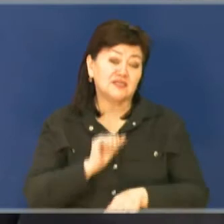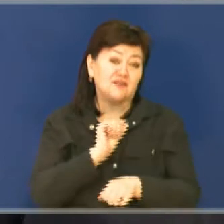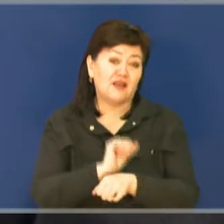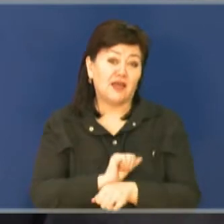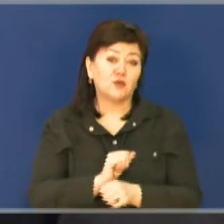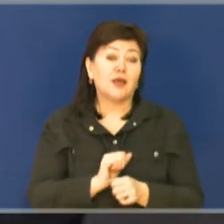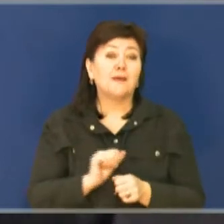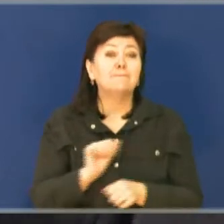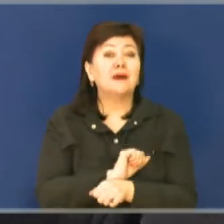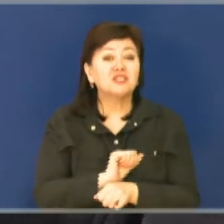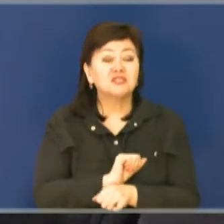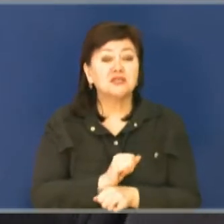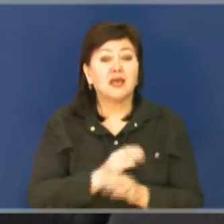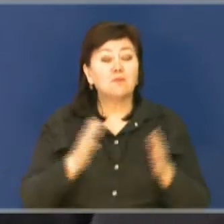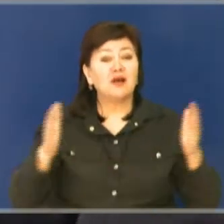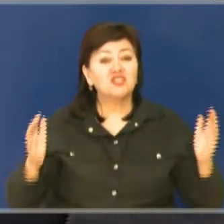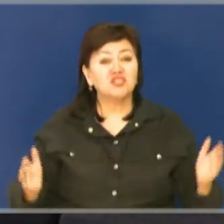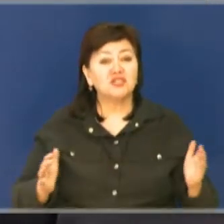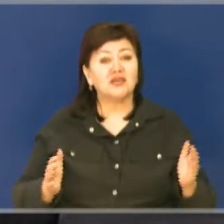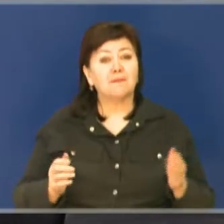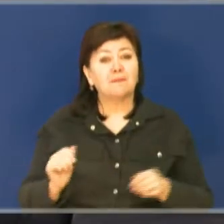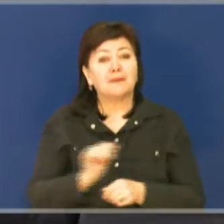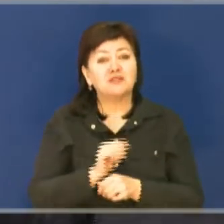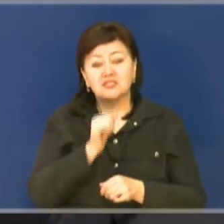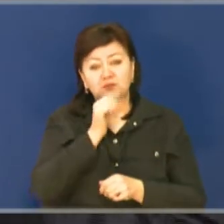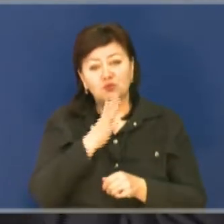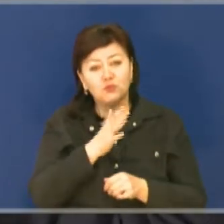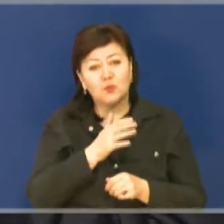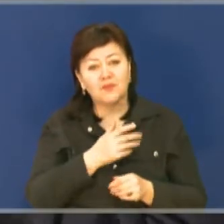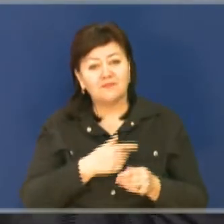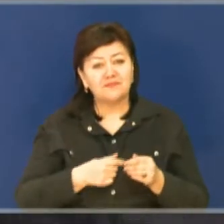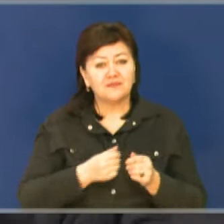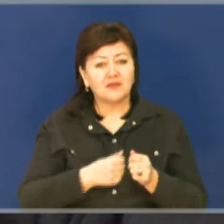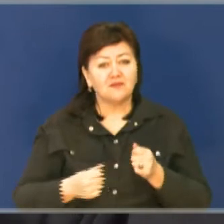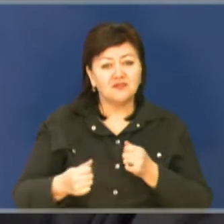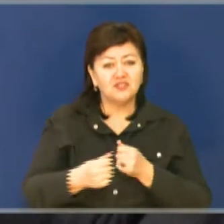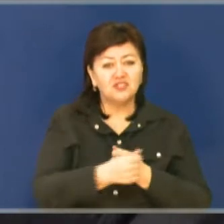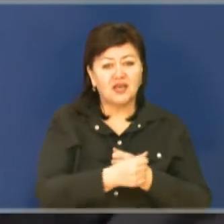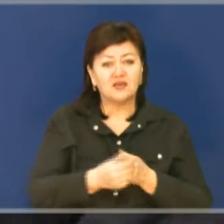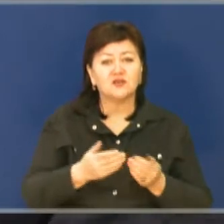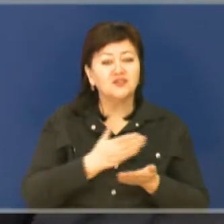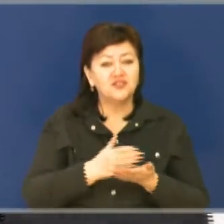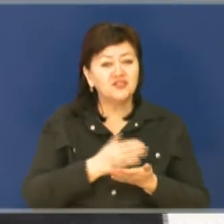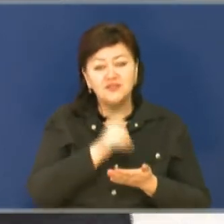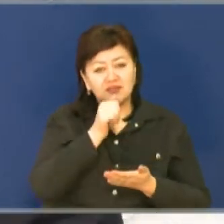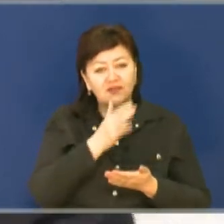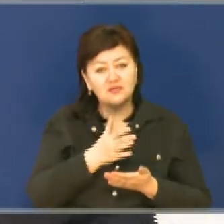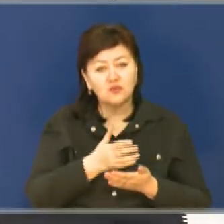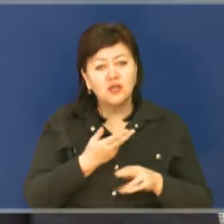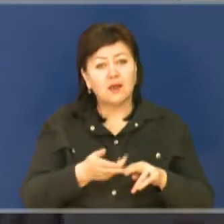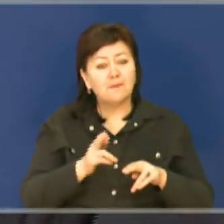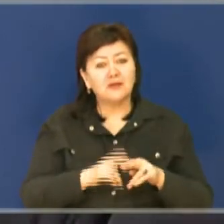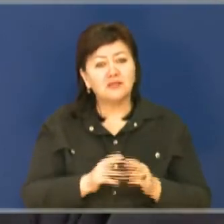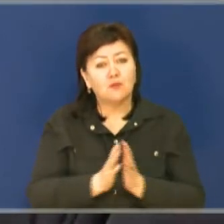и большая техника их объезжает. Сейчас вот основные улицы у нас, это улица,